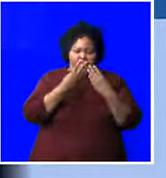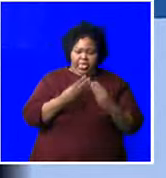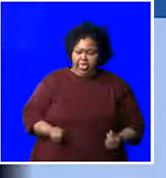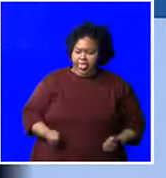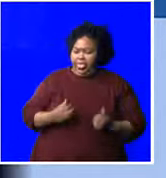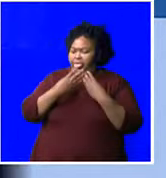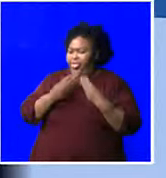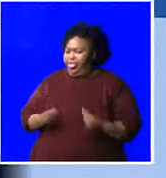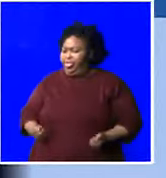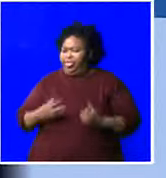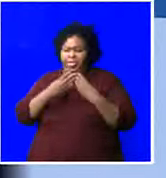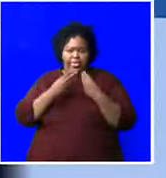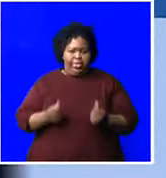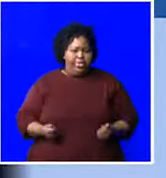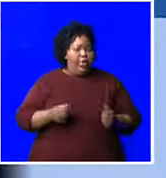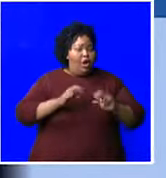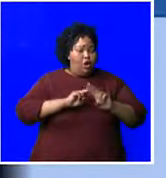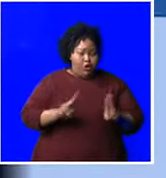bantu labamqoka,